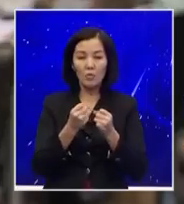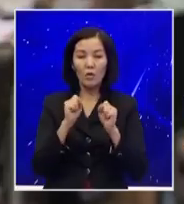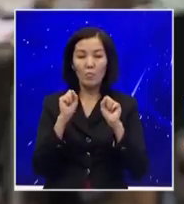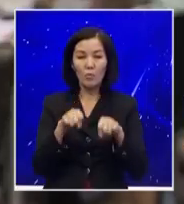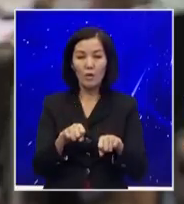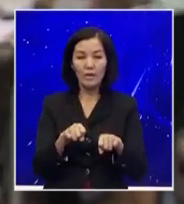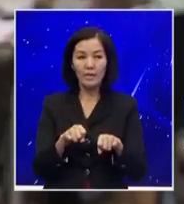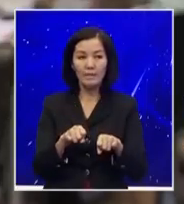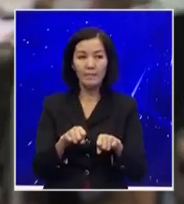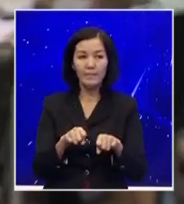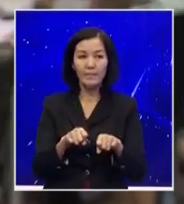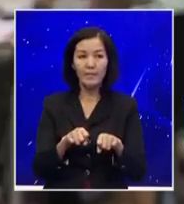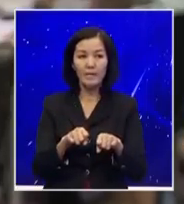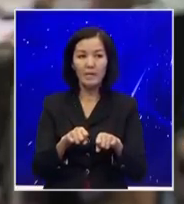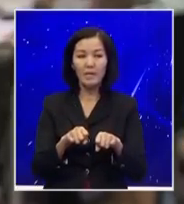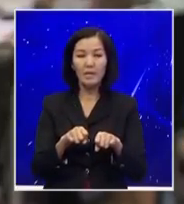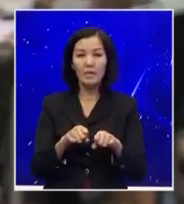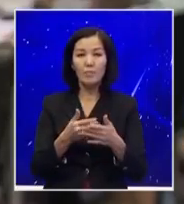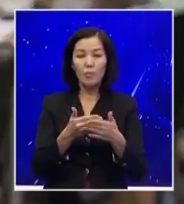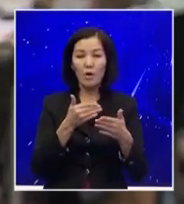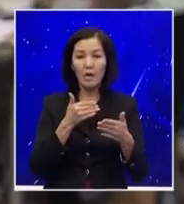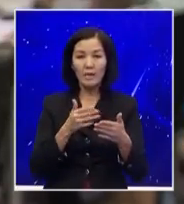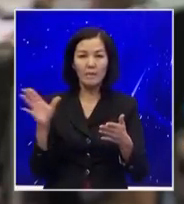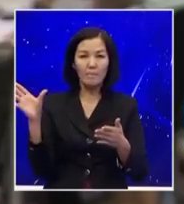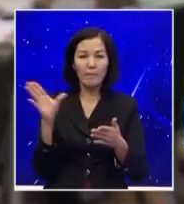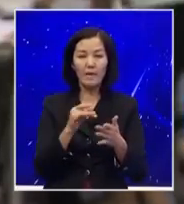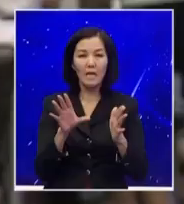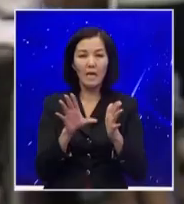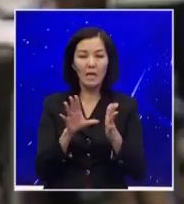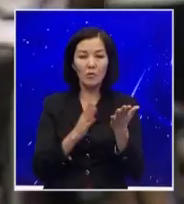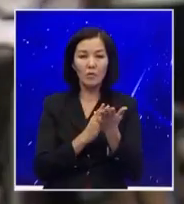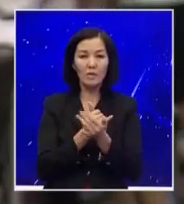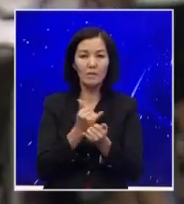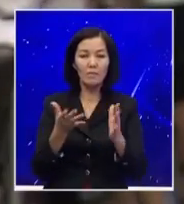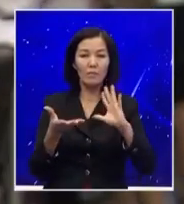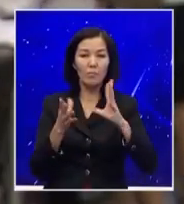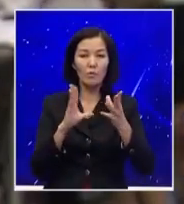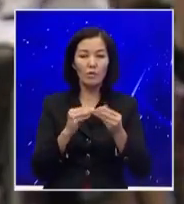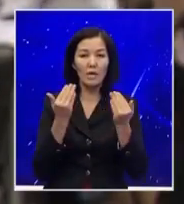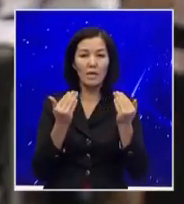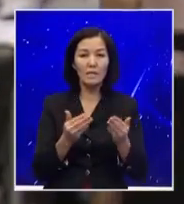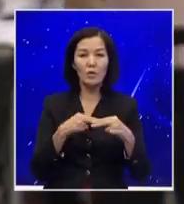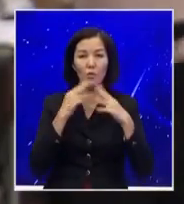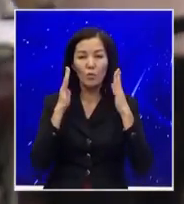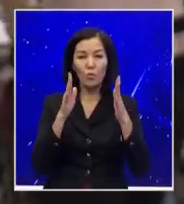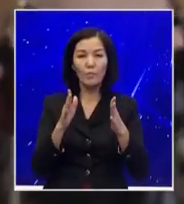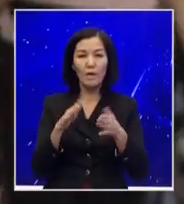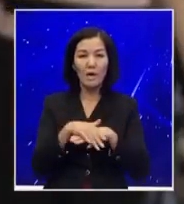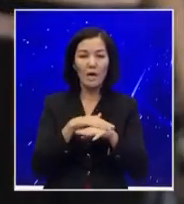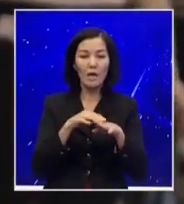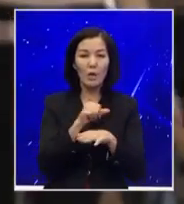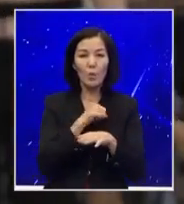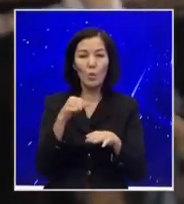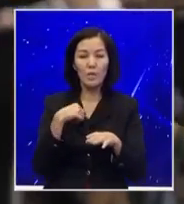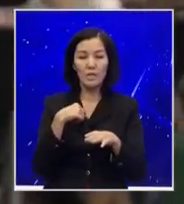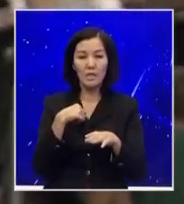жүргізіледі. Бұғанға дейінгі барлық көрсетілген электрондық қызметтер бойынша қазіргі басым бөлігі халық өз тарапынан